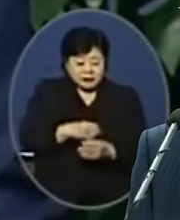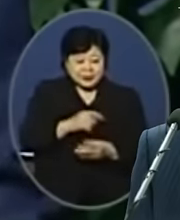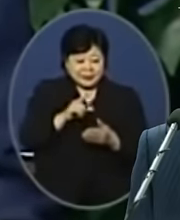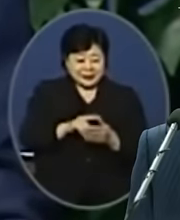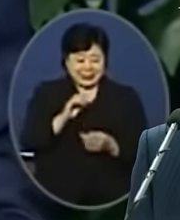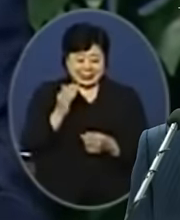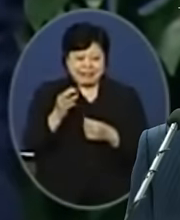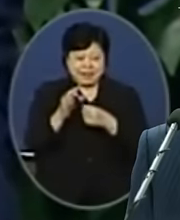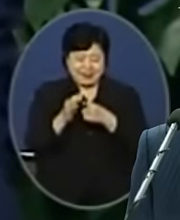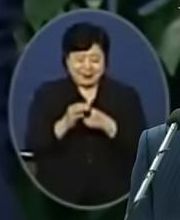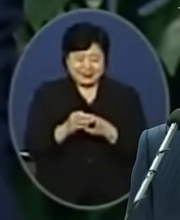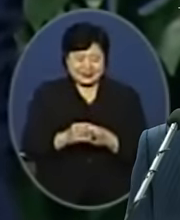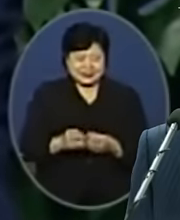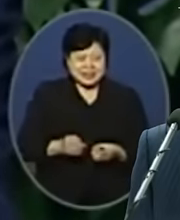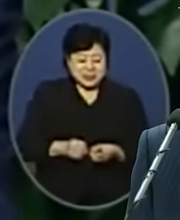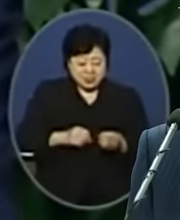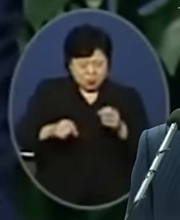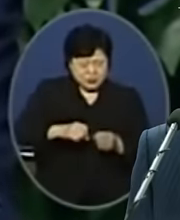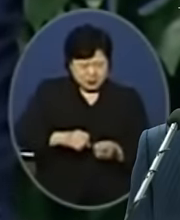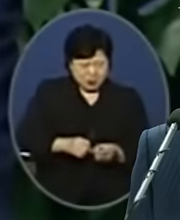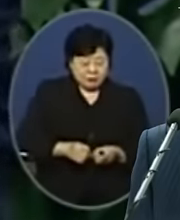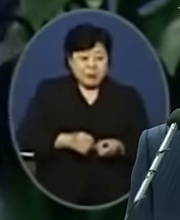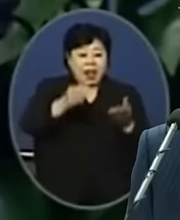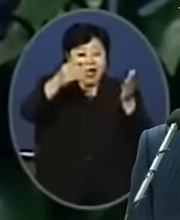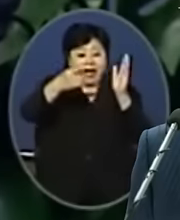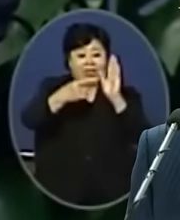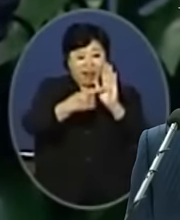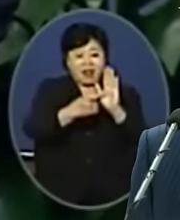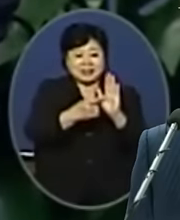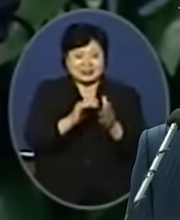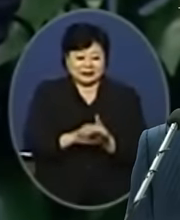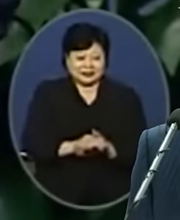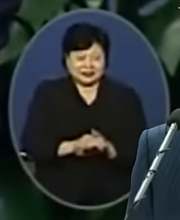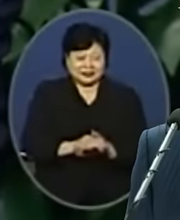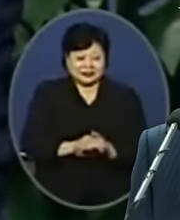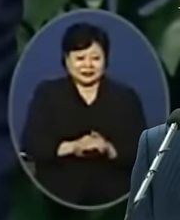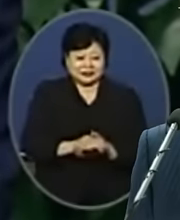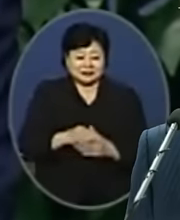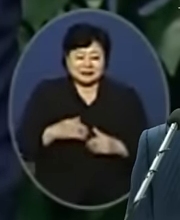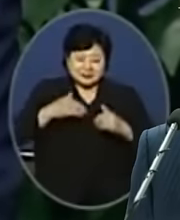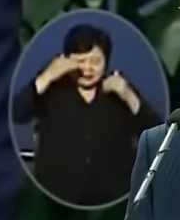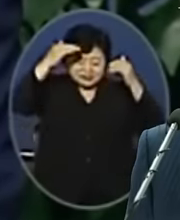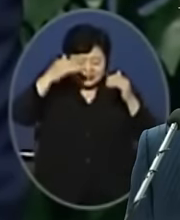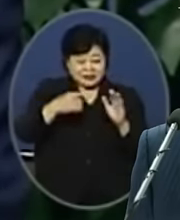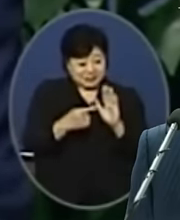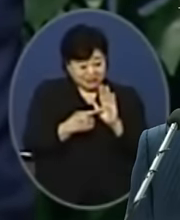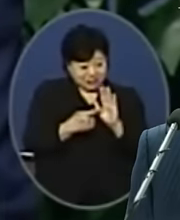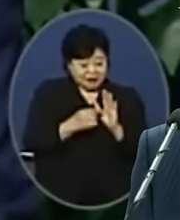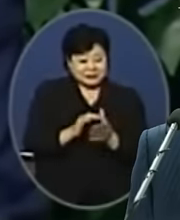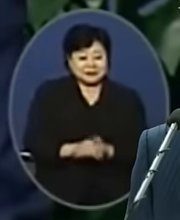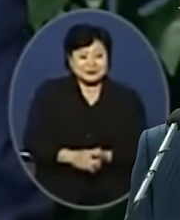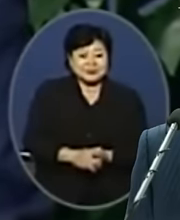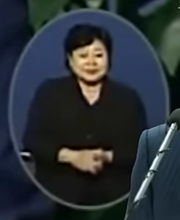때가 오면 탁 깝지를 벗기고 밀고 일어나서 승하시게 주는 것입니다.